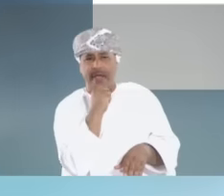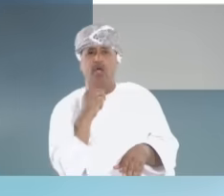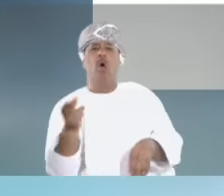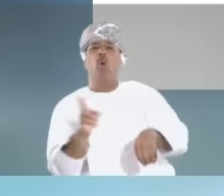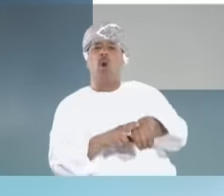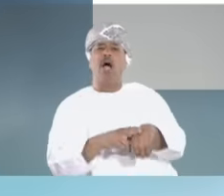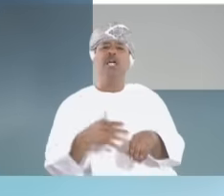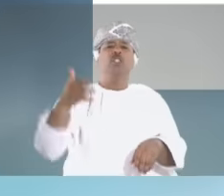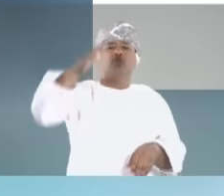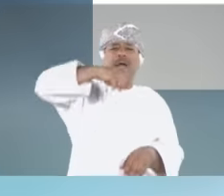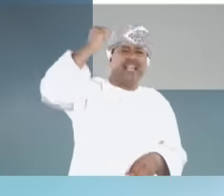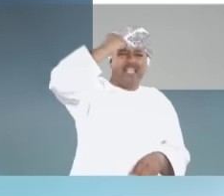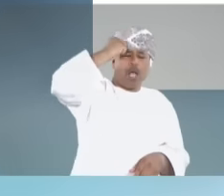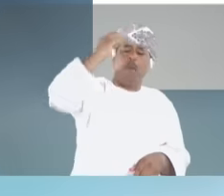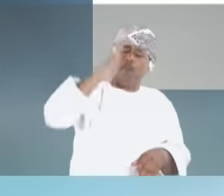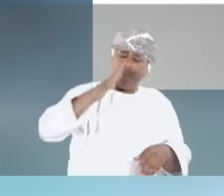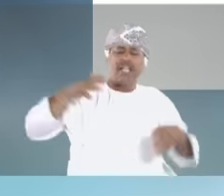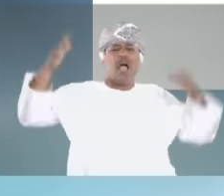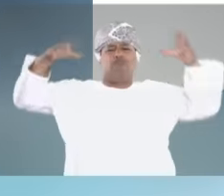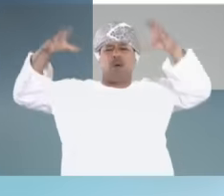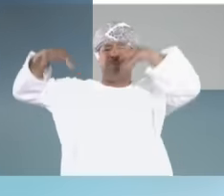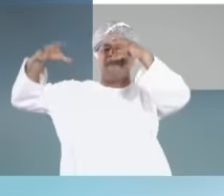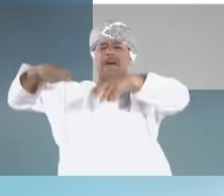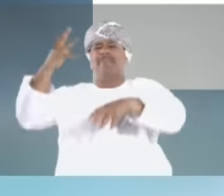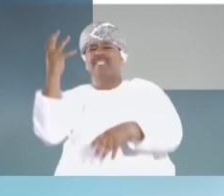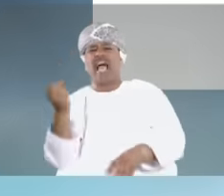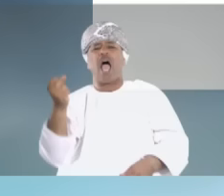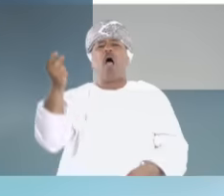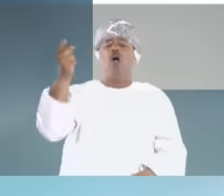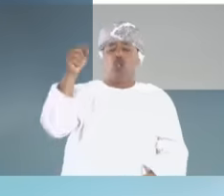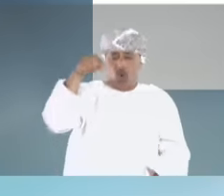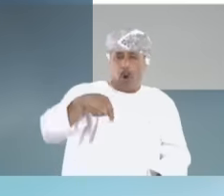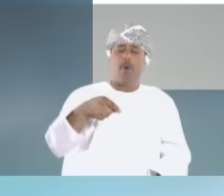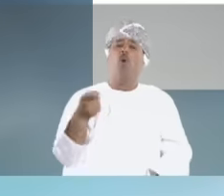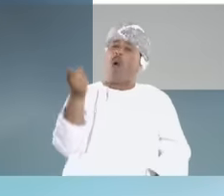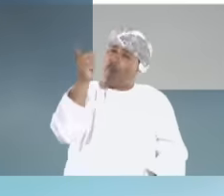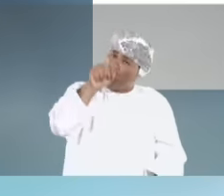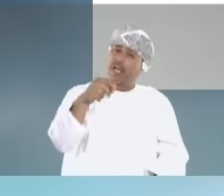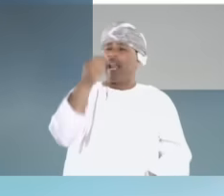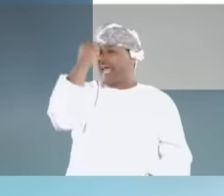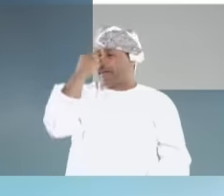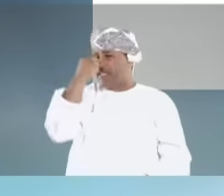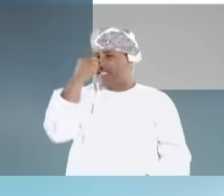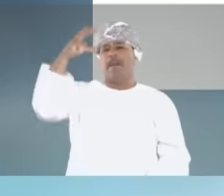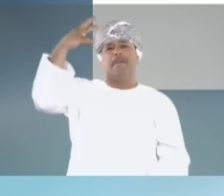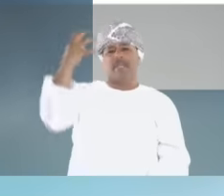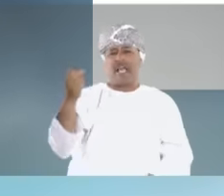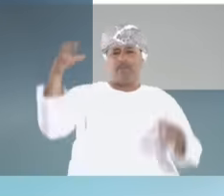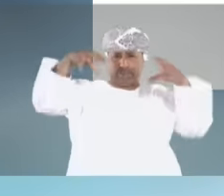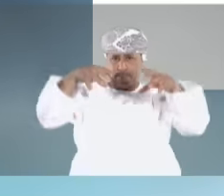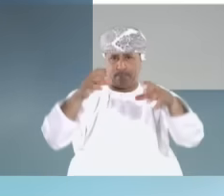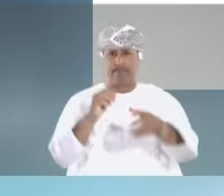مع احتمال هطول أمطار متفرقة مساء اليوم وحتى مساء يوم غد الخميس.